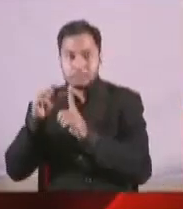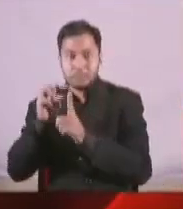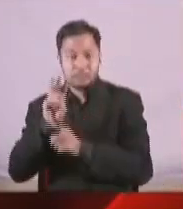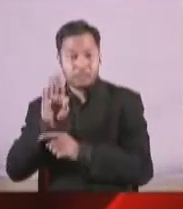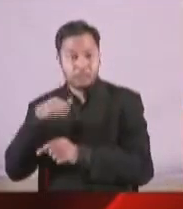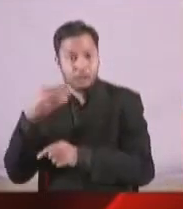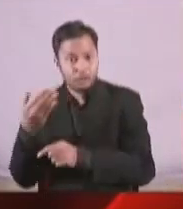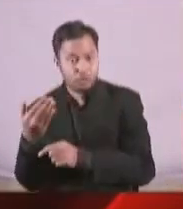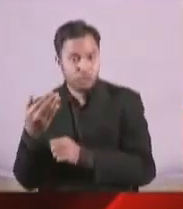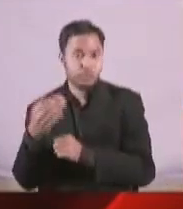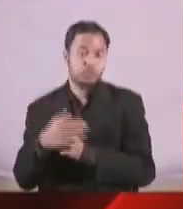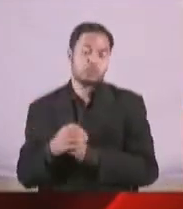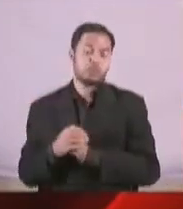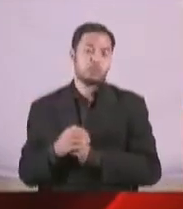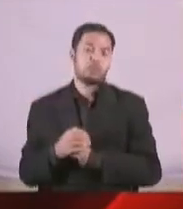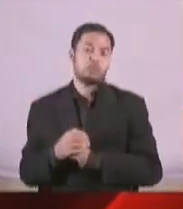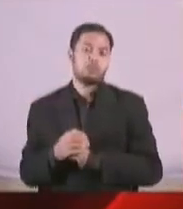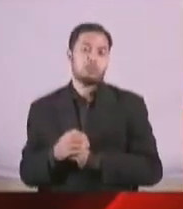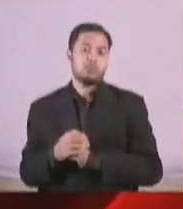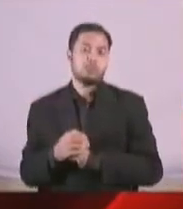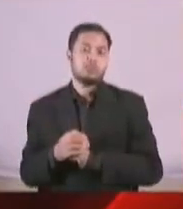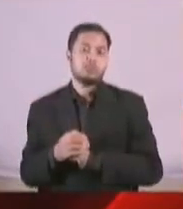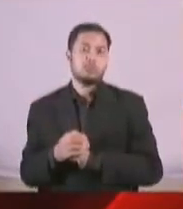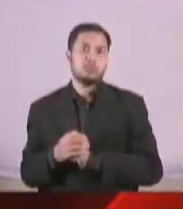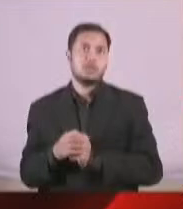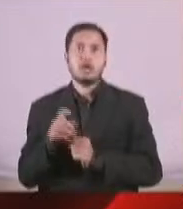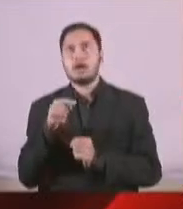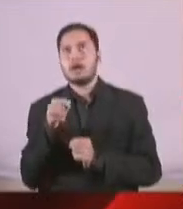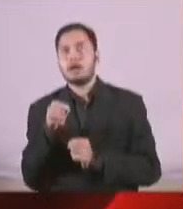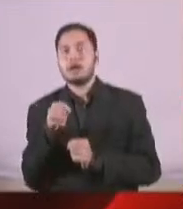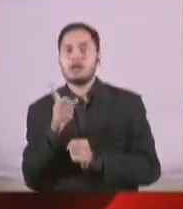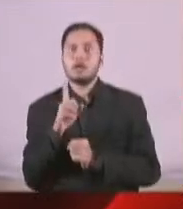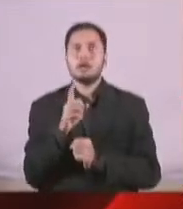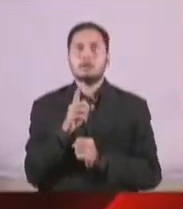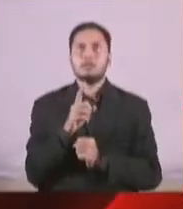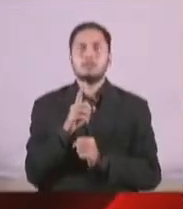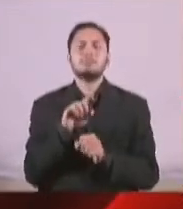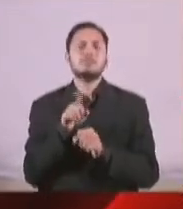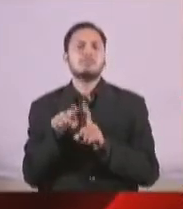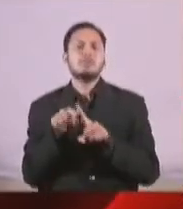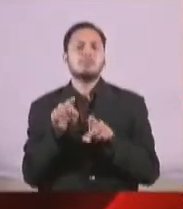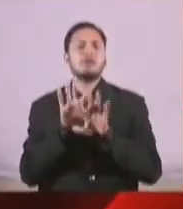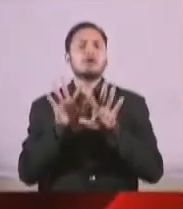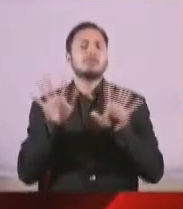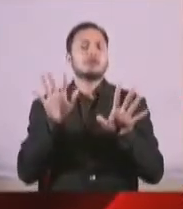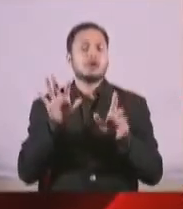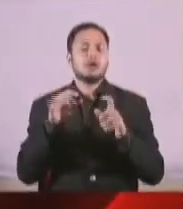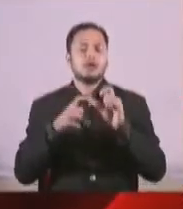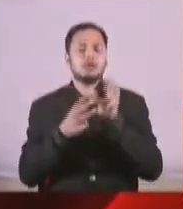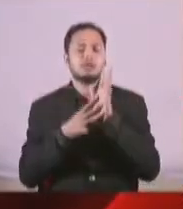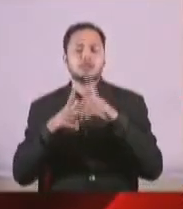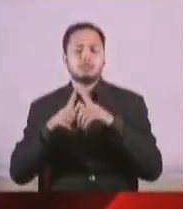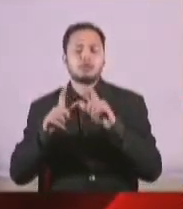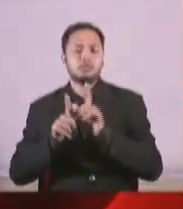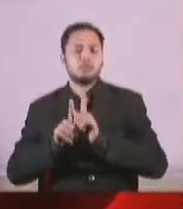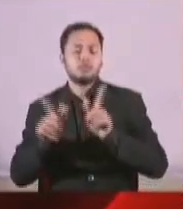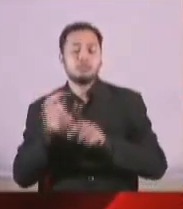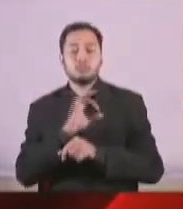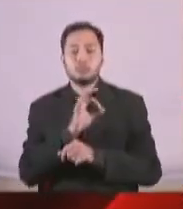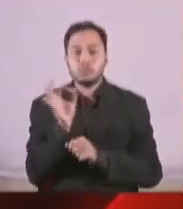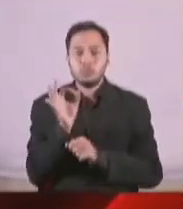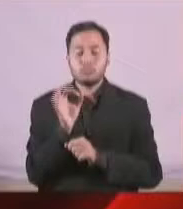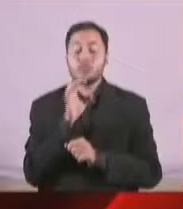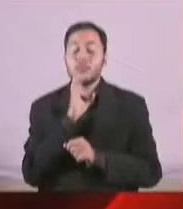kita rata-rata belum tamat SMA. Kenapa? Karena layanan pendidikan yang